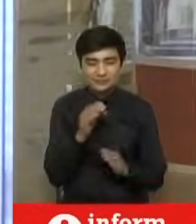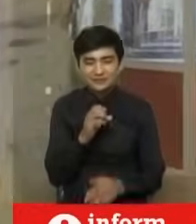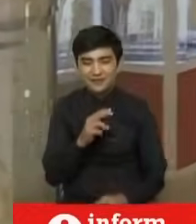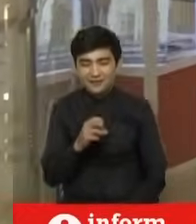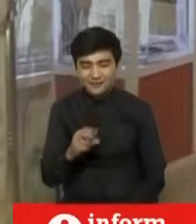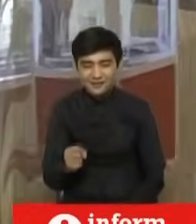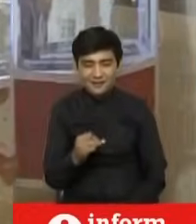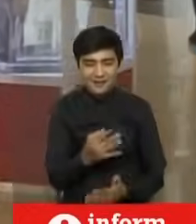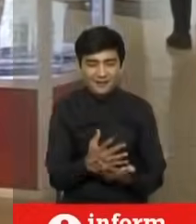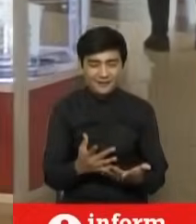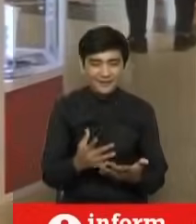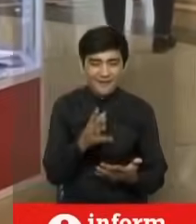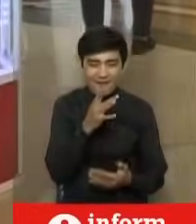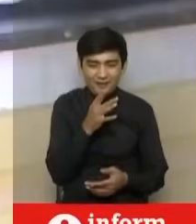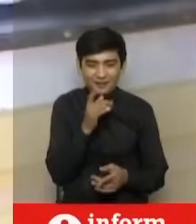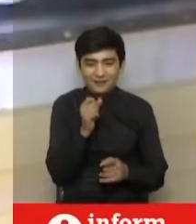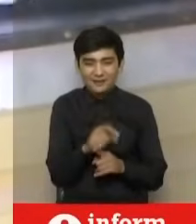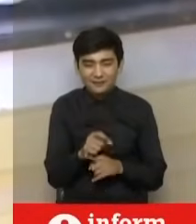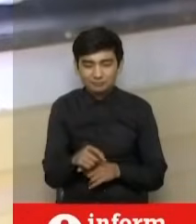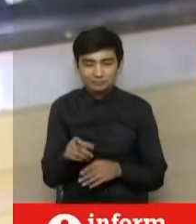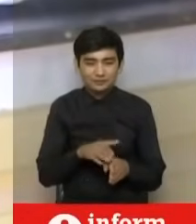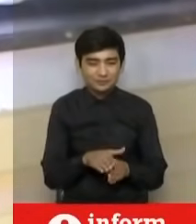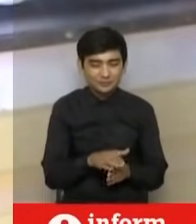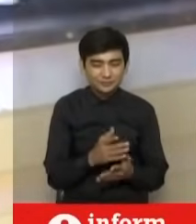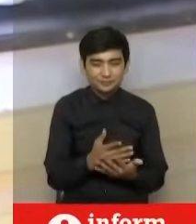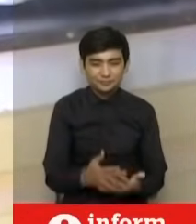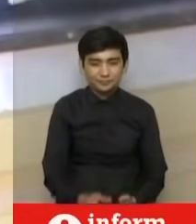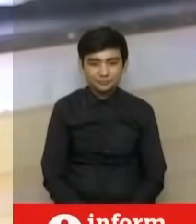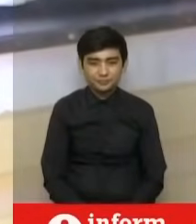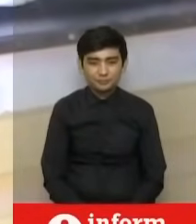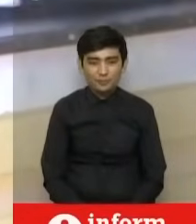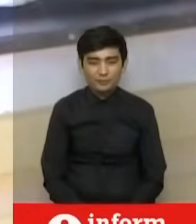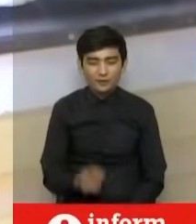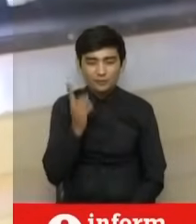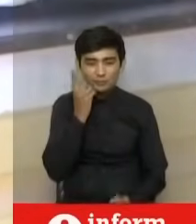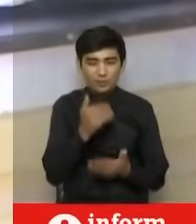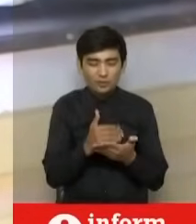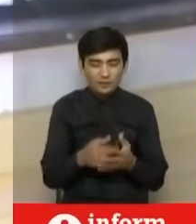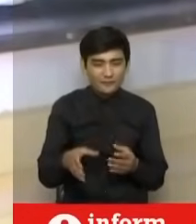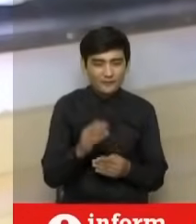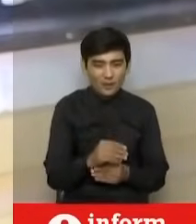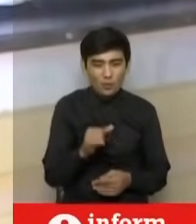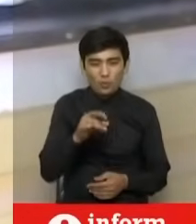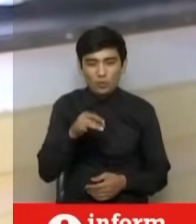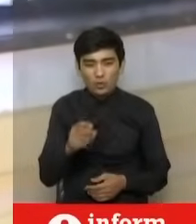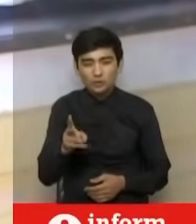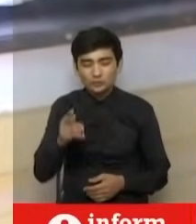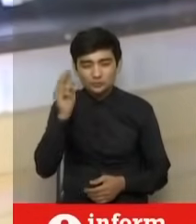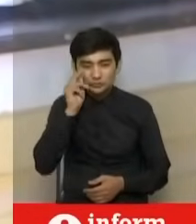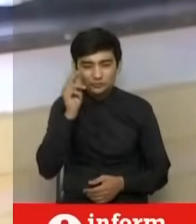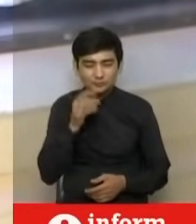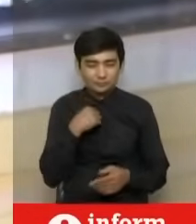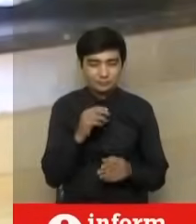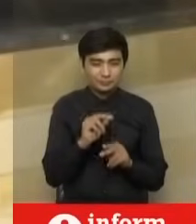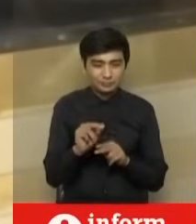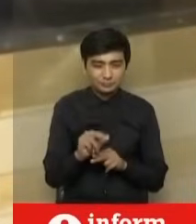и заданиями для разного возраста. В мобильном приложении будут представлены все обучающие уроки, посредством